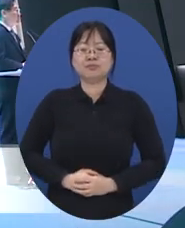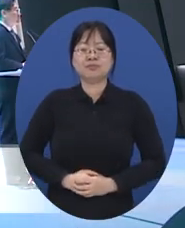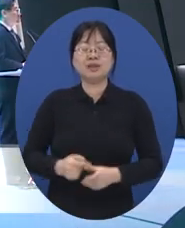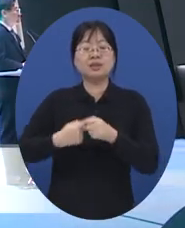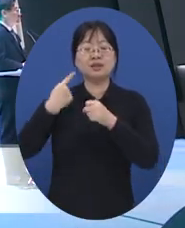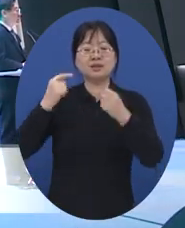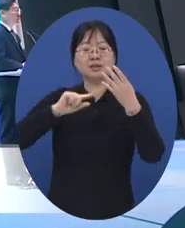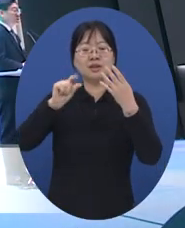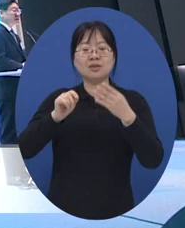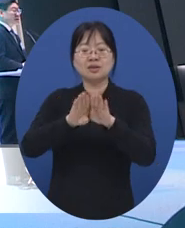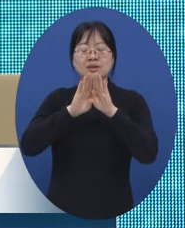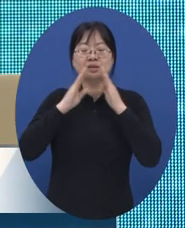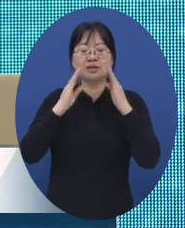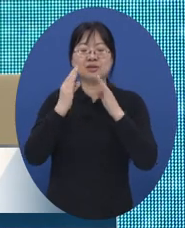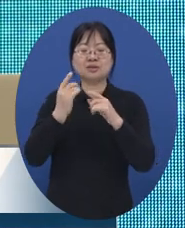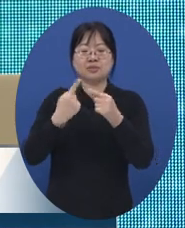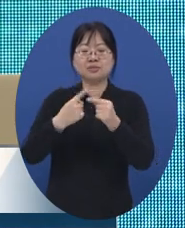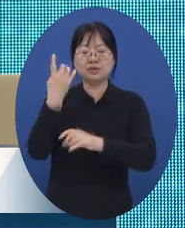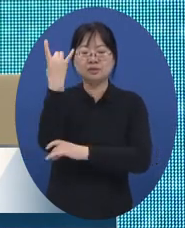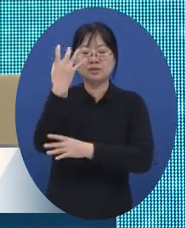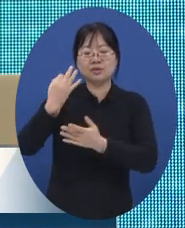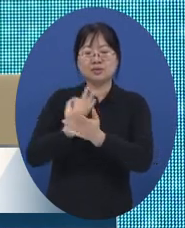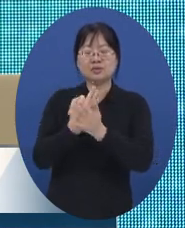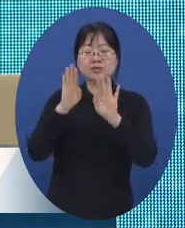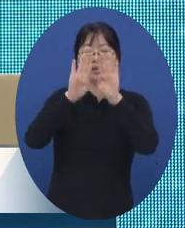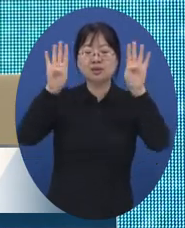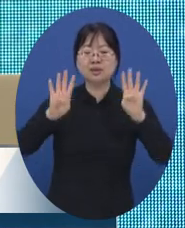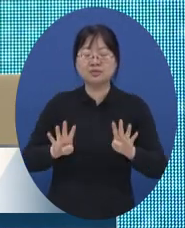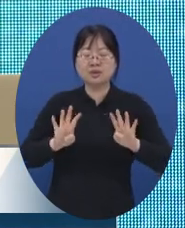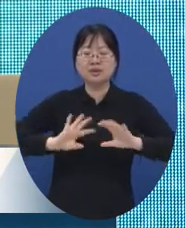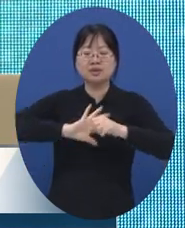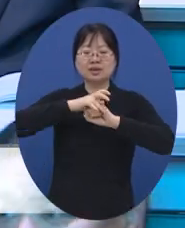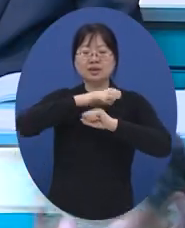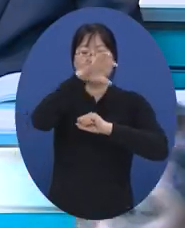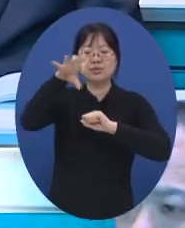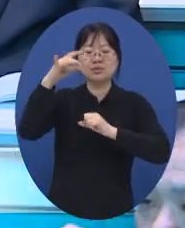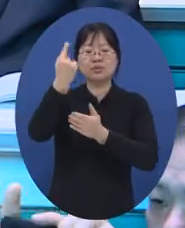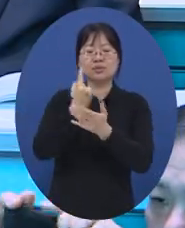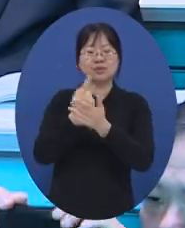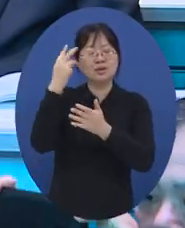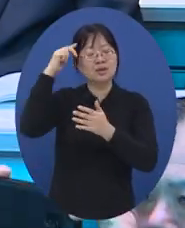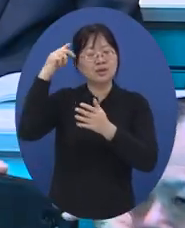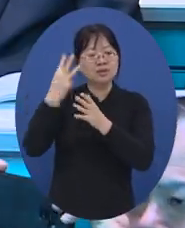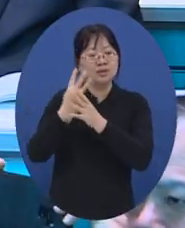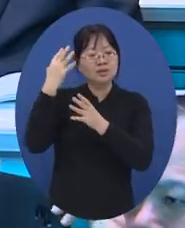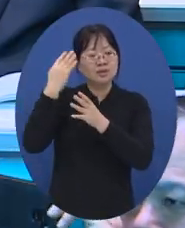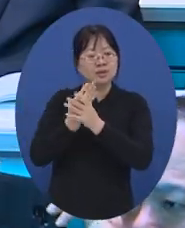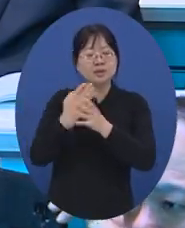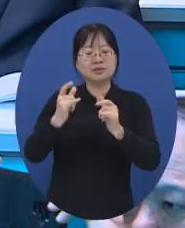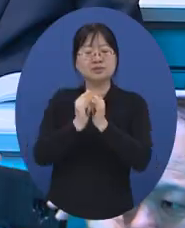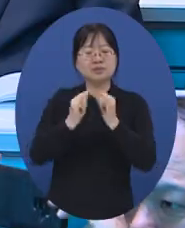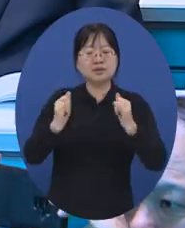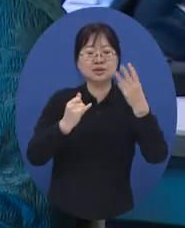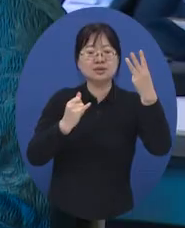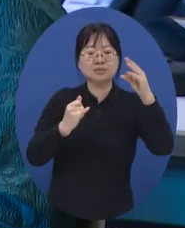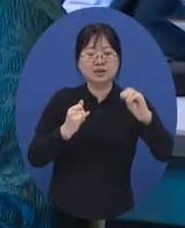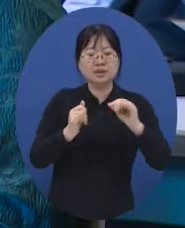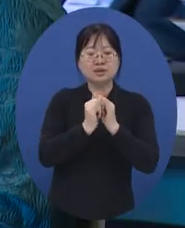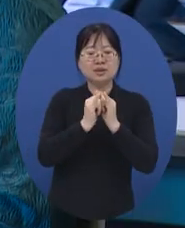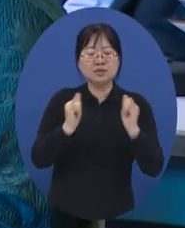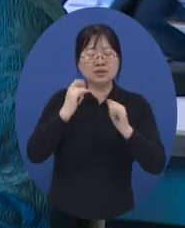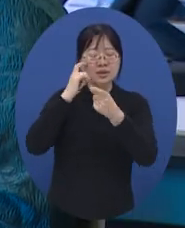지난 4월에 열린 첫 번째 기본소득 박람회. 세계 각국에서 온 석학들과 시민 등 무려 3만여 명의 관심